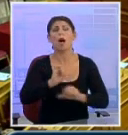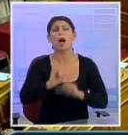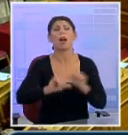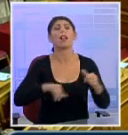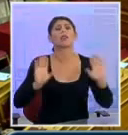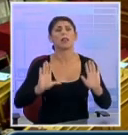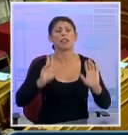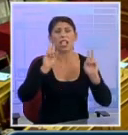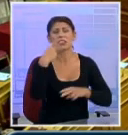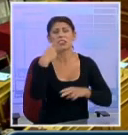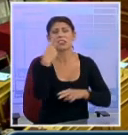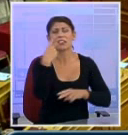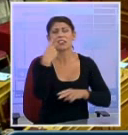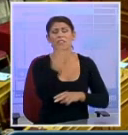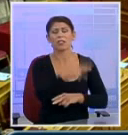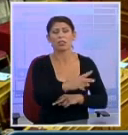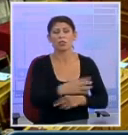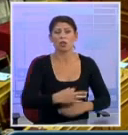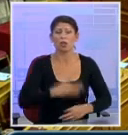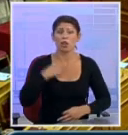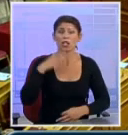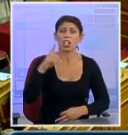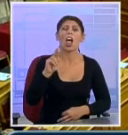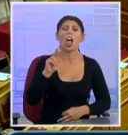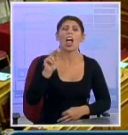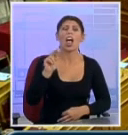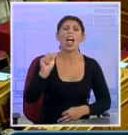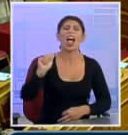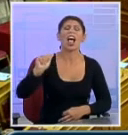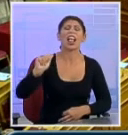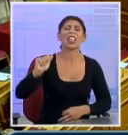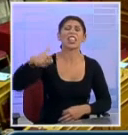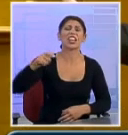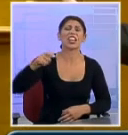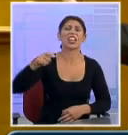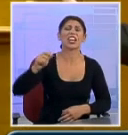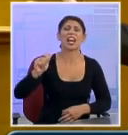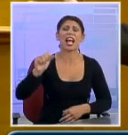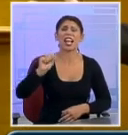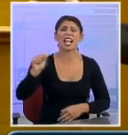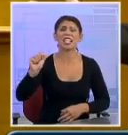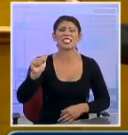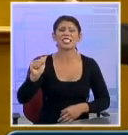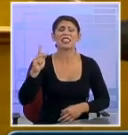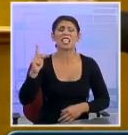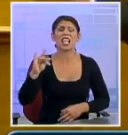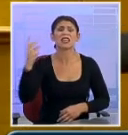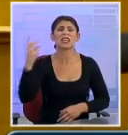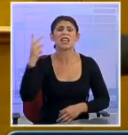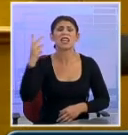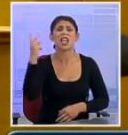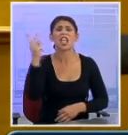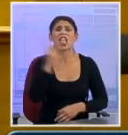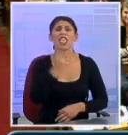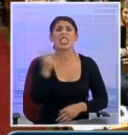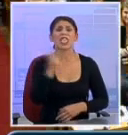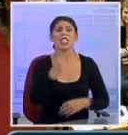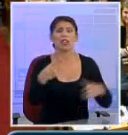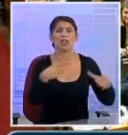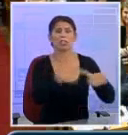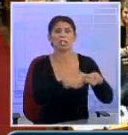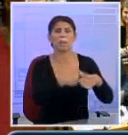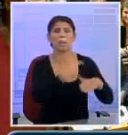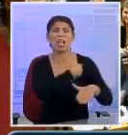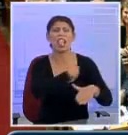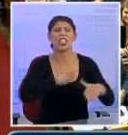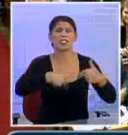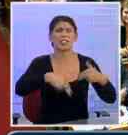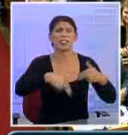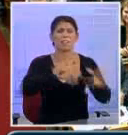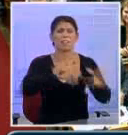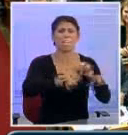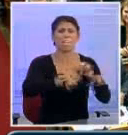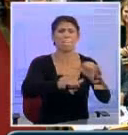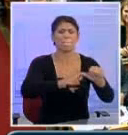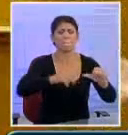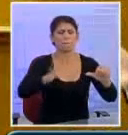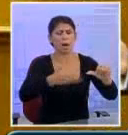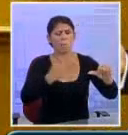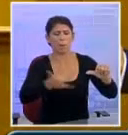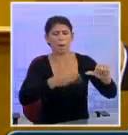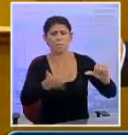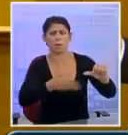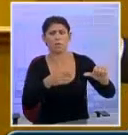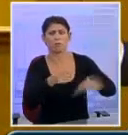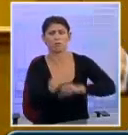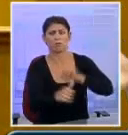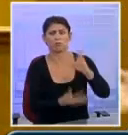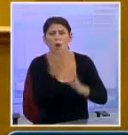Τσίπρα. Έτσι απροετοίμαστος πάτε παντού, ρε παιδί μου, και δεν εκπροσωπείτε τη χώρα, έτσι. Εδώ τουλάχιστον είστε, δεν εκπροσωπείτε την κυβέρνηση.